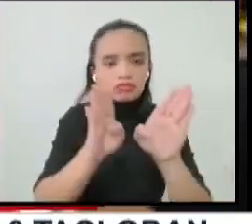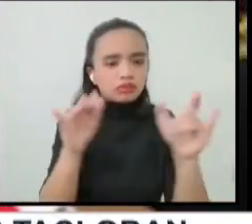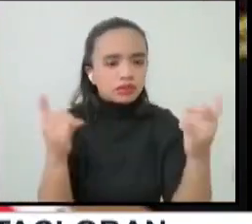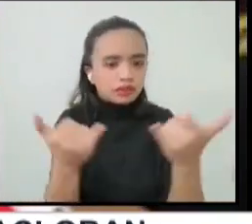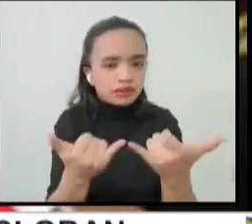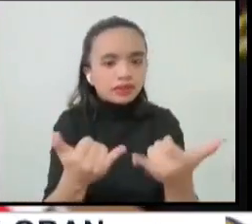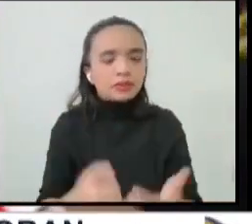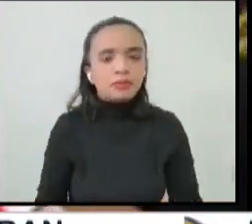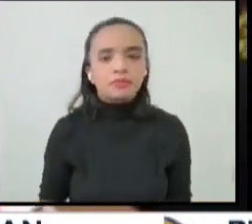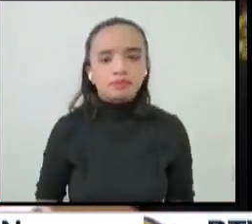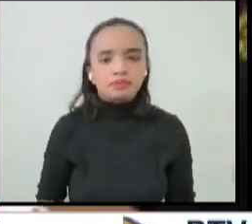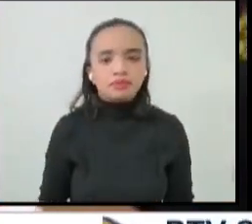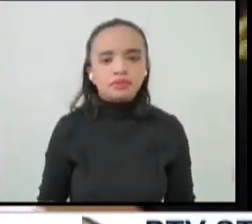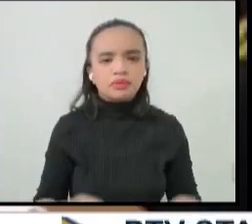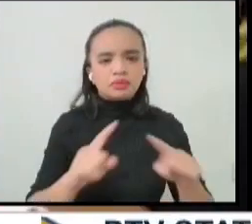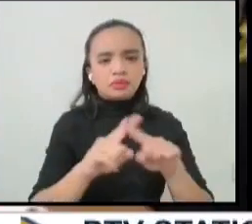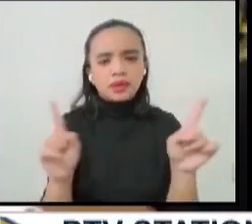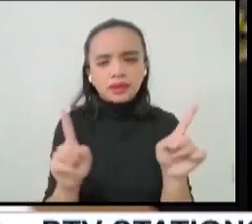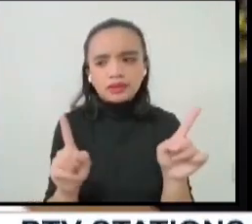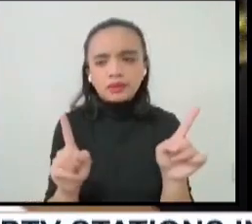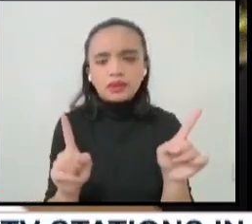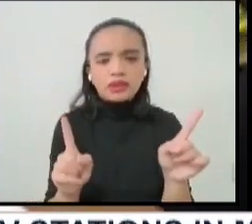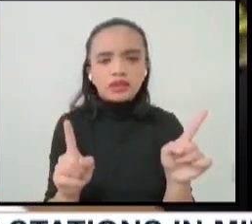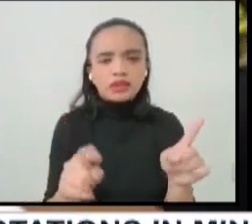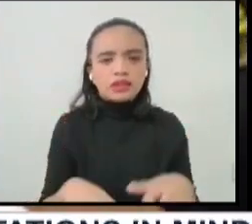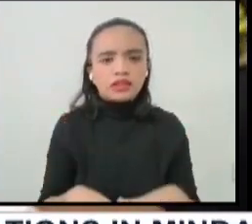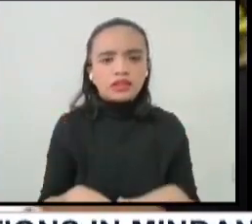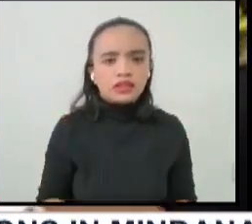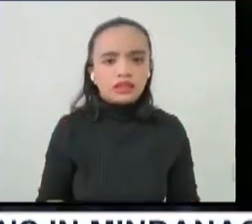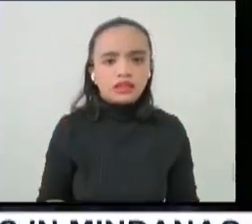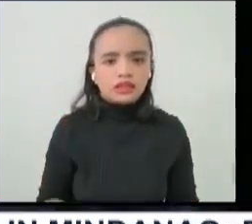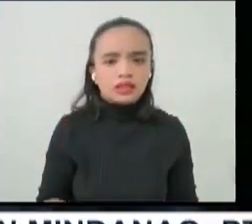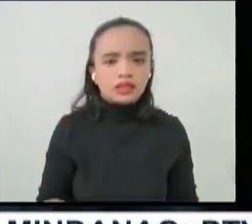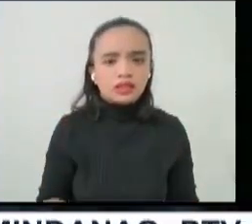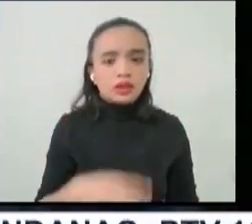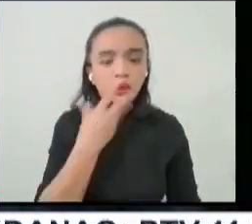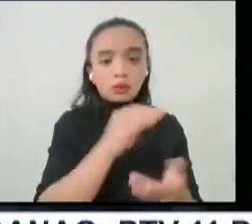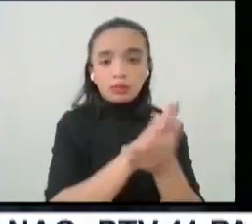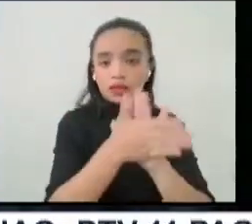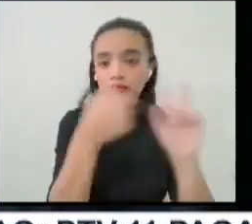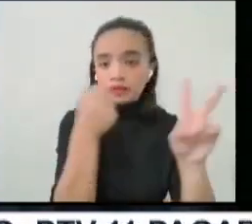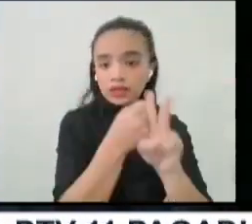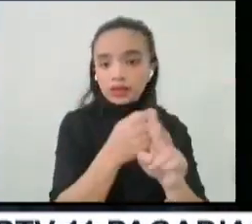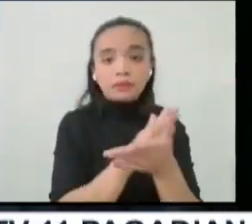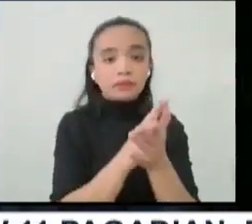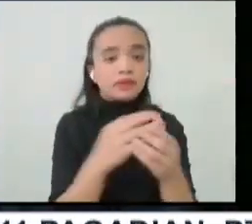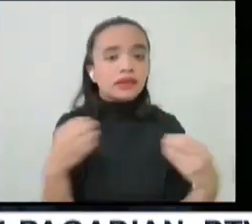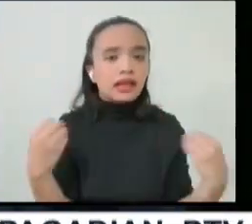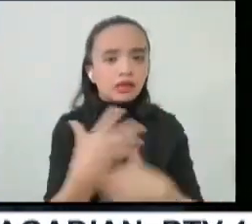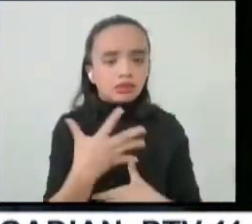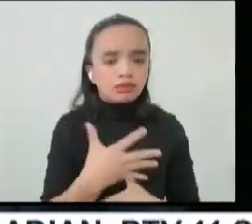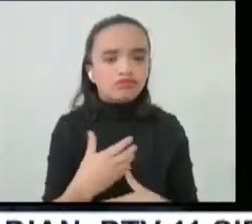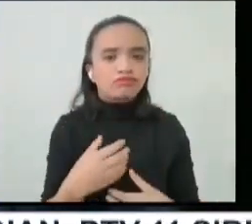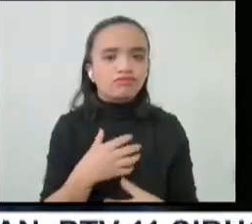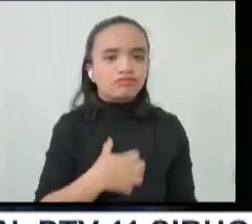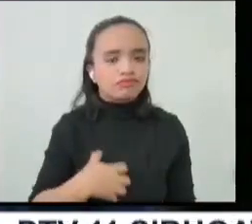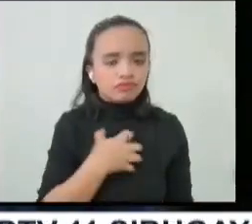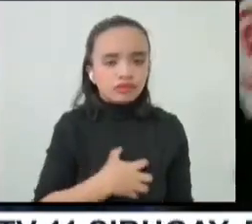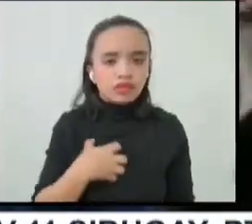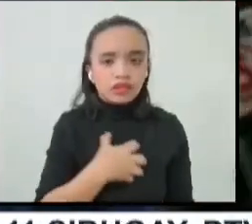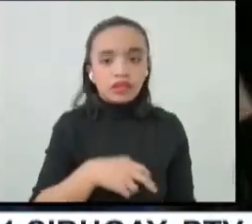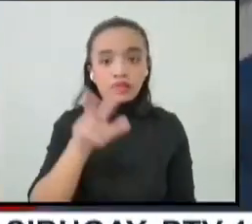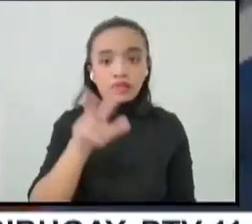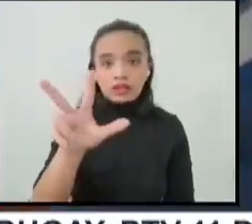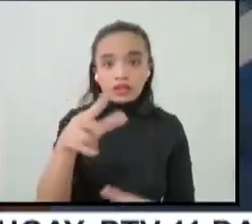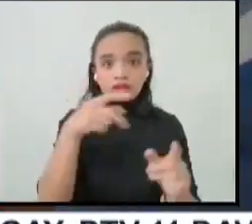lang, natatakot mag-complain yung mga naging victim. Todo tanggi naman ang 3 sospek sa mga aligasyon laban